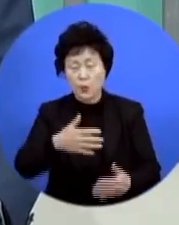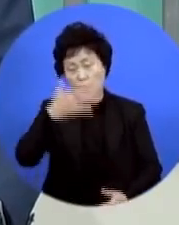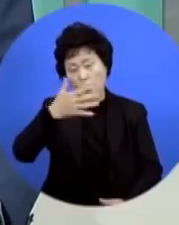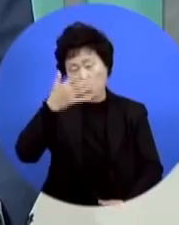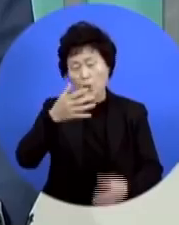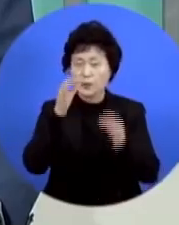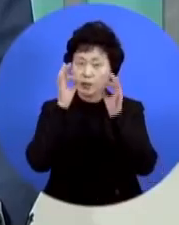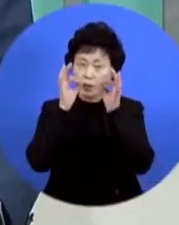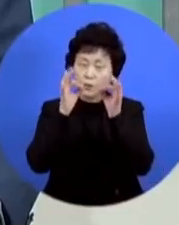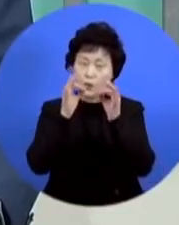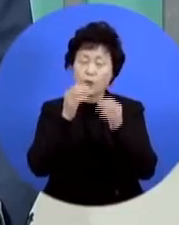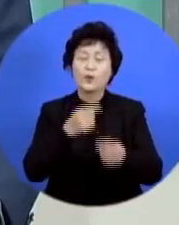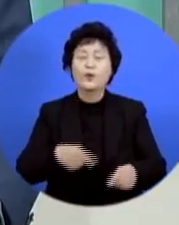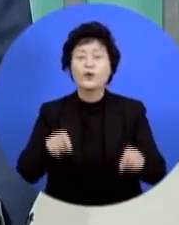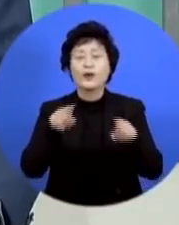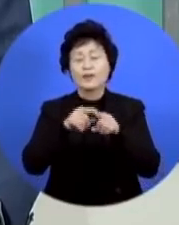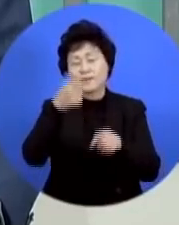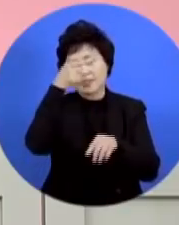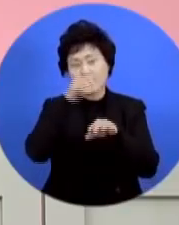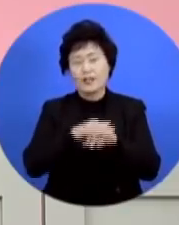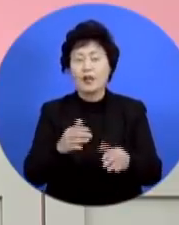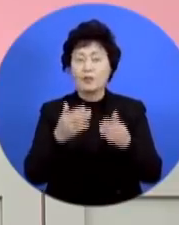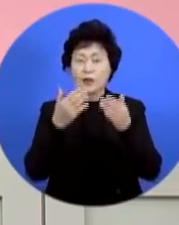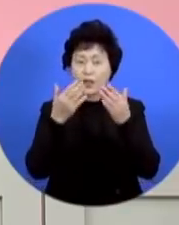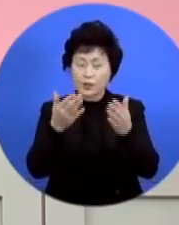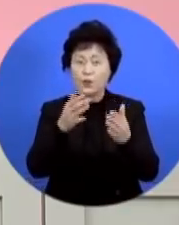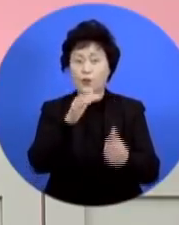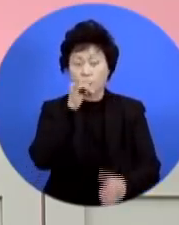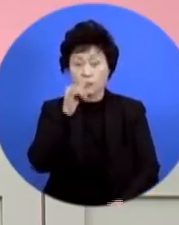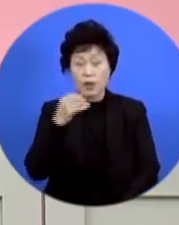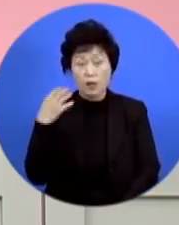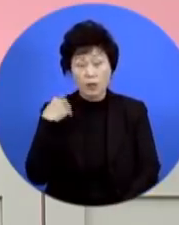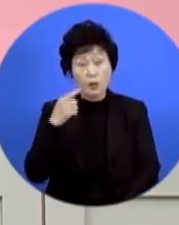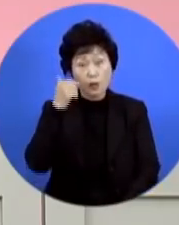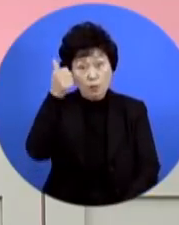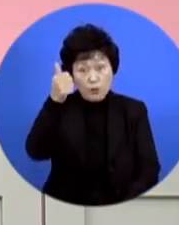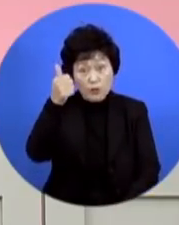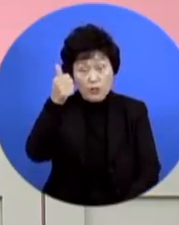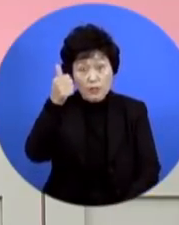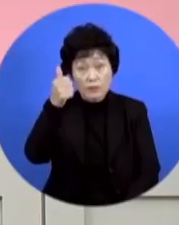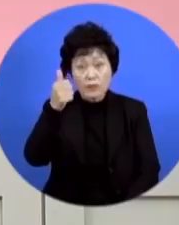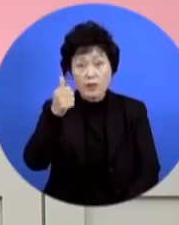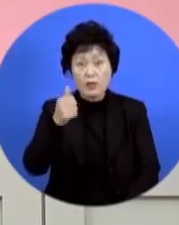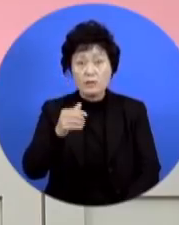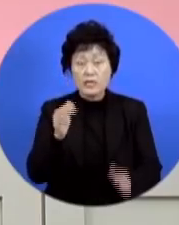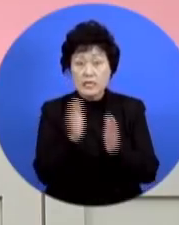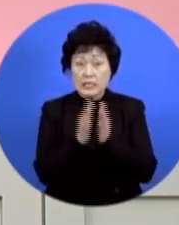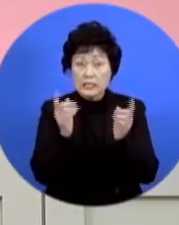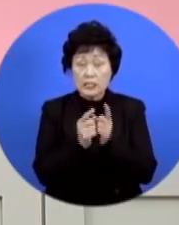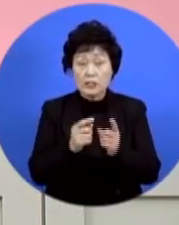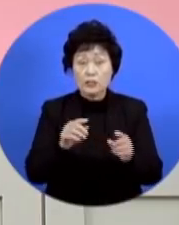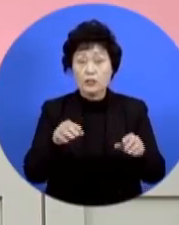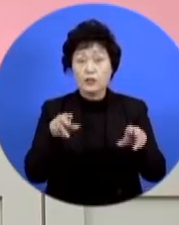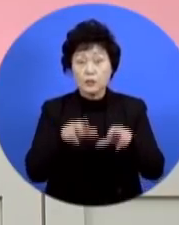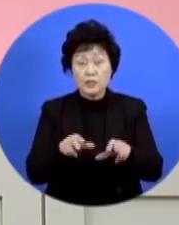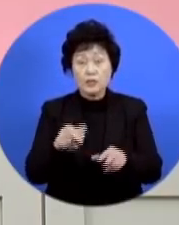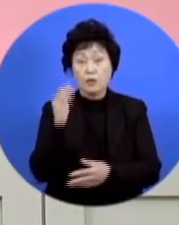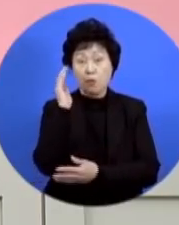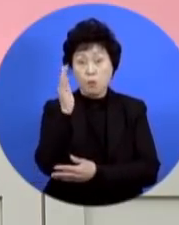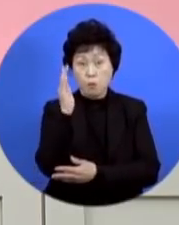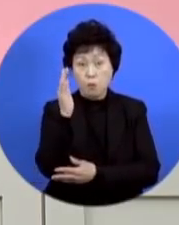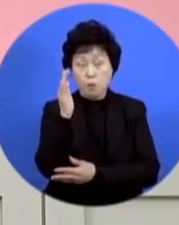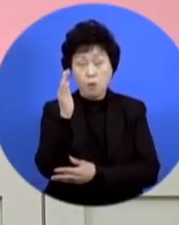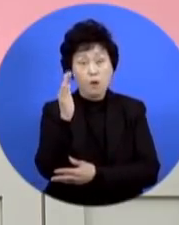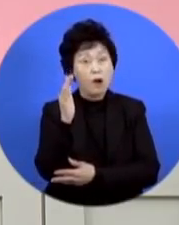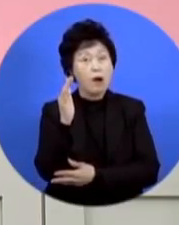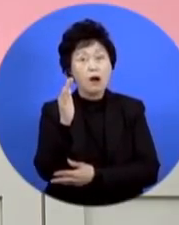분들도 왜냐하면 담임 목사가 이렇게 달라붙어서 계속 생중계 새벽 기도를 가는 데가 별로 없대요. 근데 네. 저는 우리가 건물도